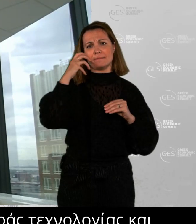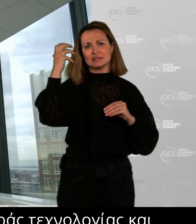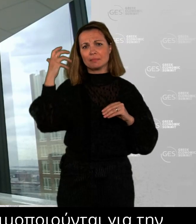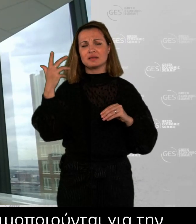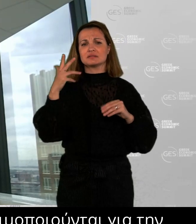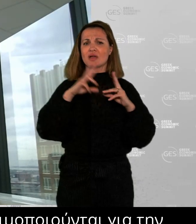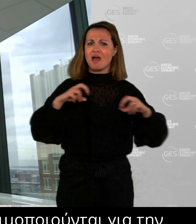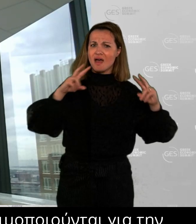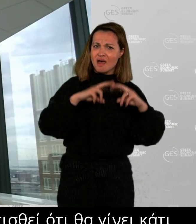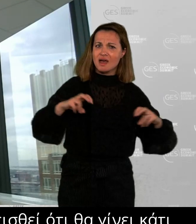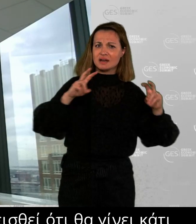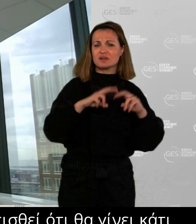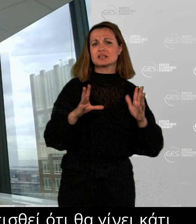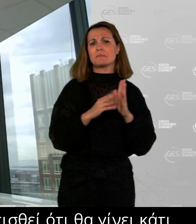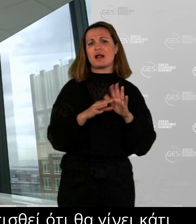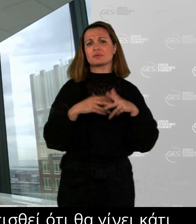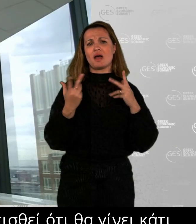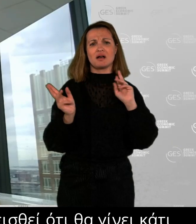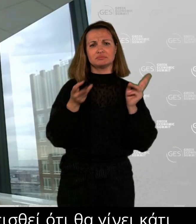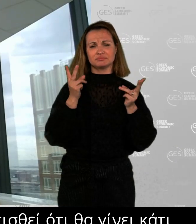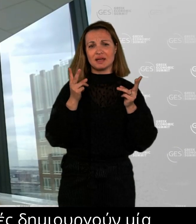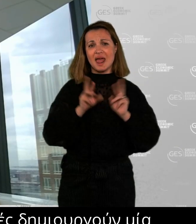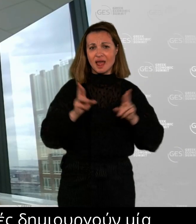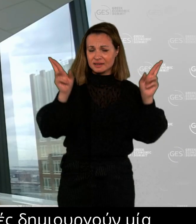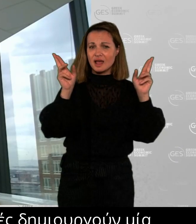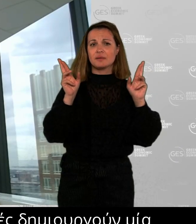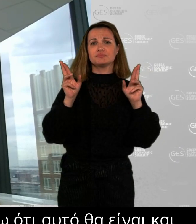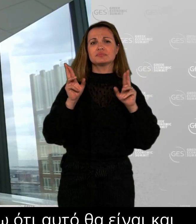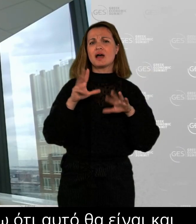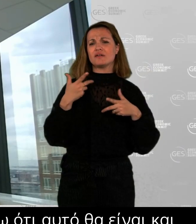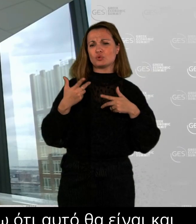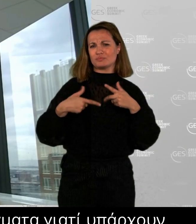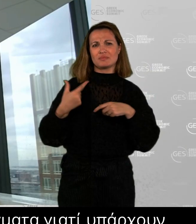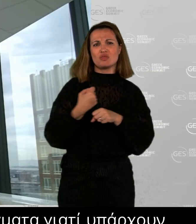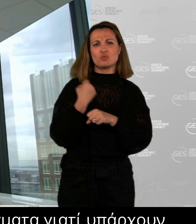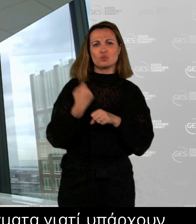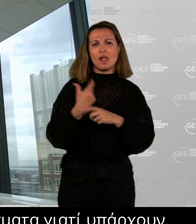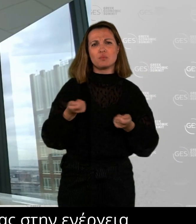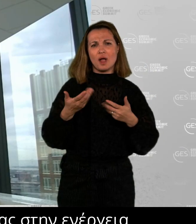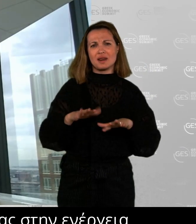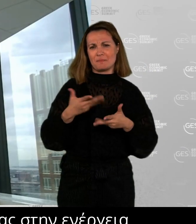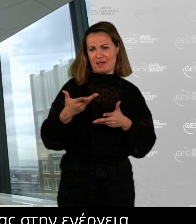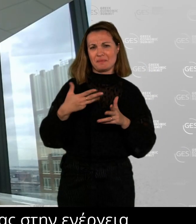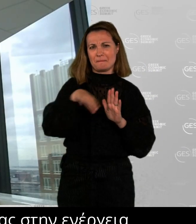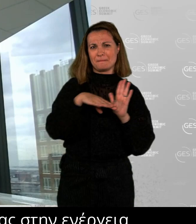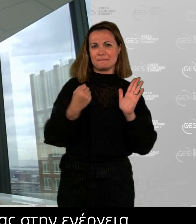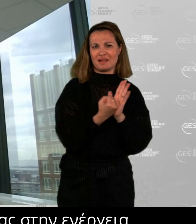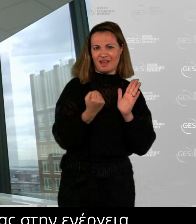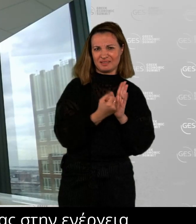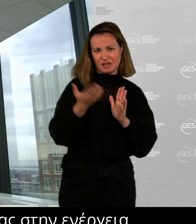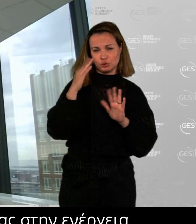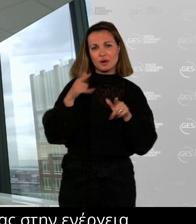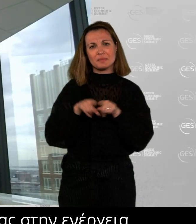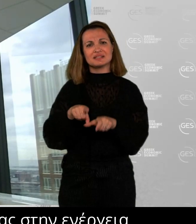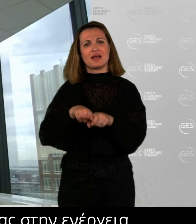ενέργεια, πράγματα που κάναμε εμείς με την Athens Technology τα τελευταία 15 χρόνια. Ξεκινήσαμε, ας πούμε, μία πατέντα όταν ήμασταν στην Πάτρα και τώρα